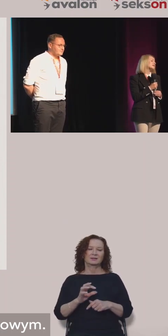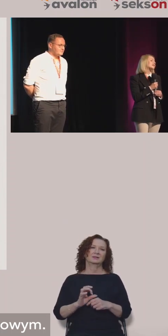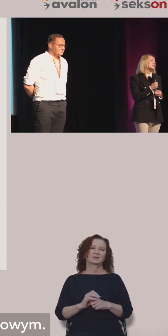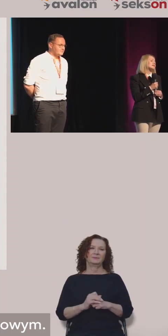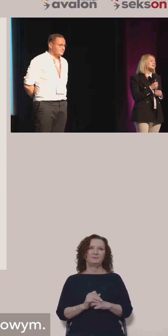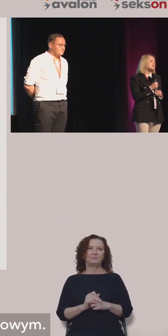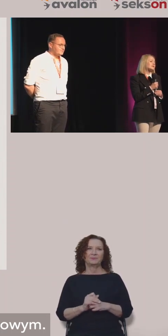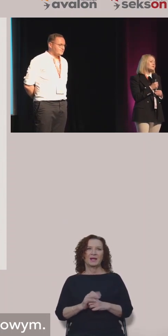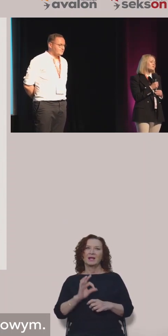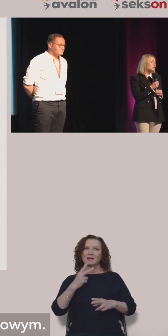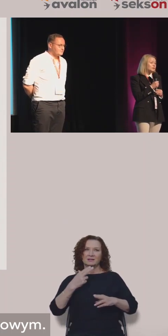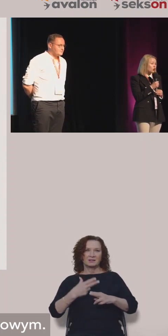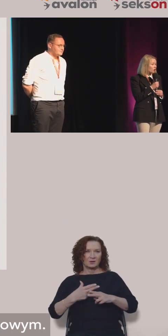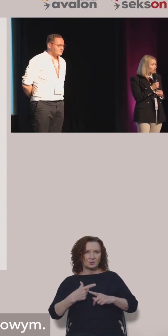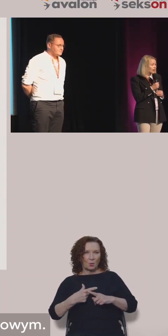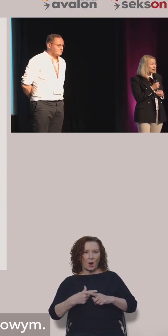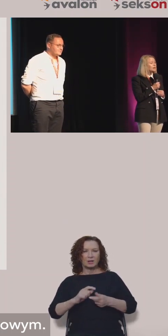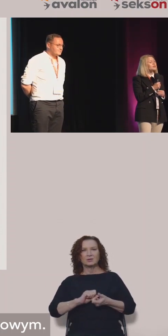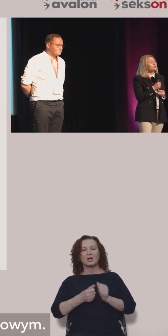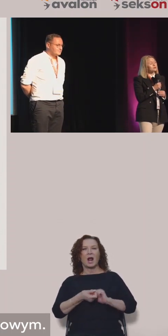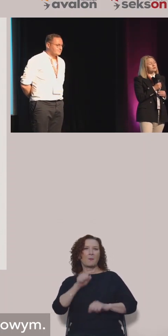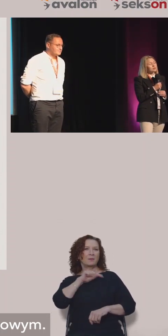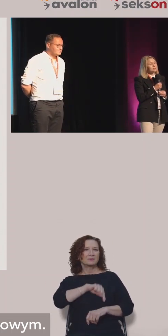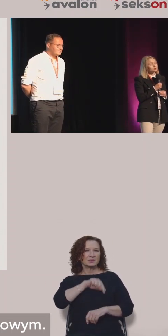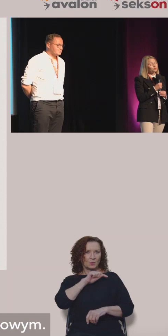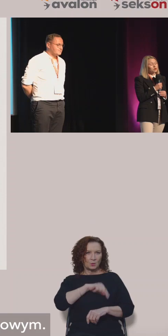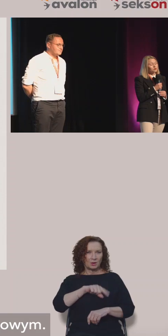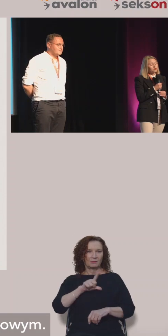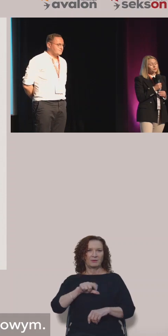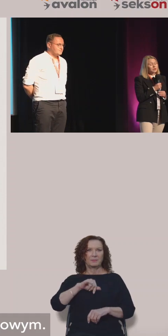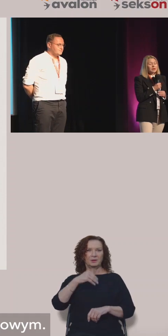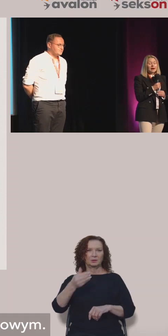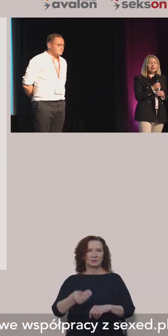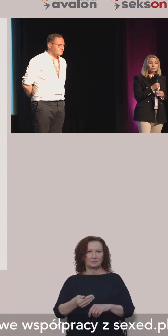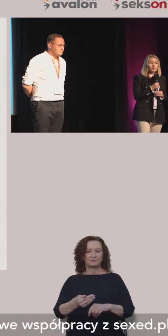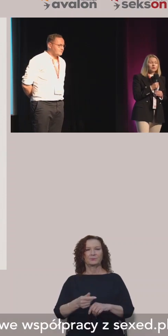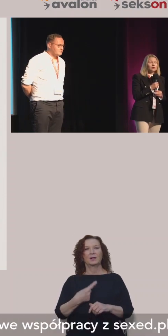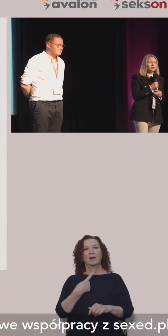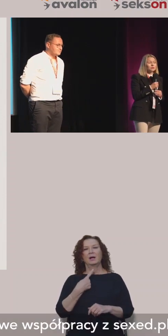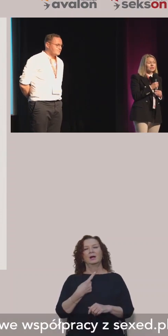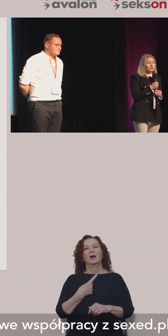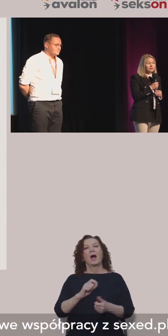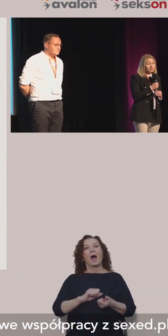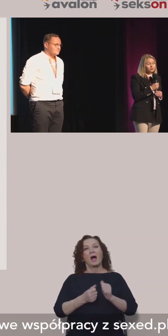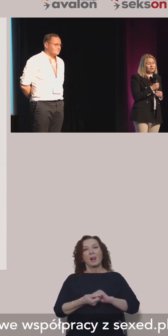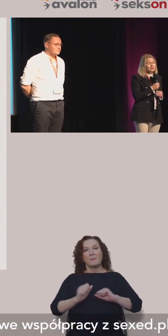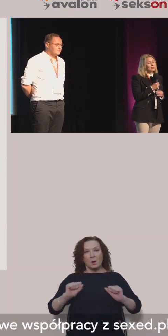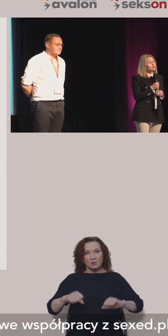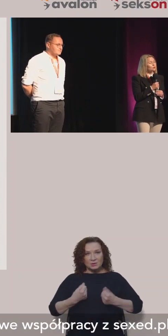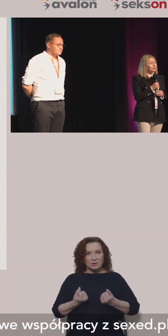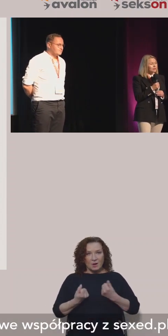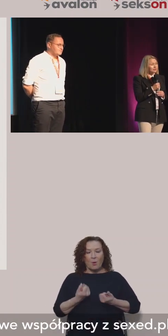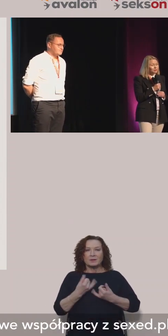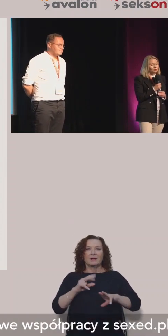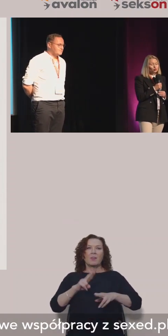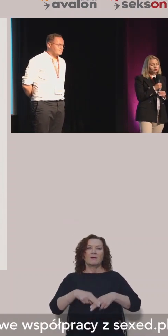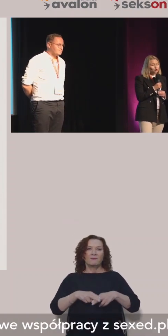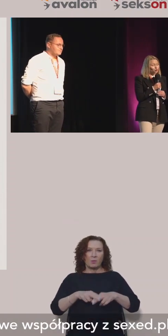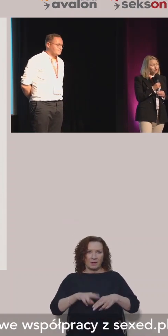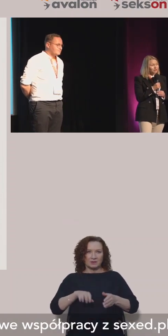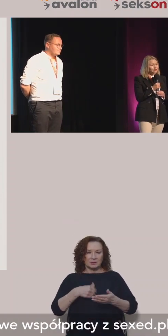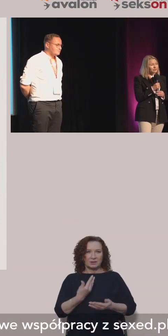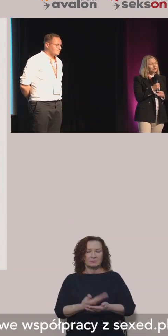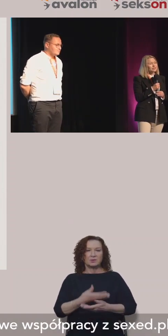usług do psychologa w polskim języku migowym. Albo działania innej fundacji, na przykład Akademia